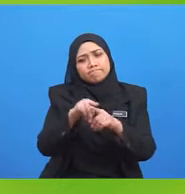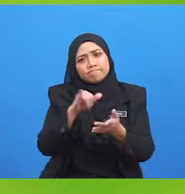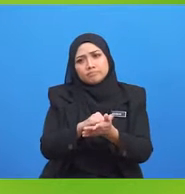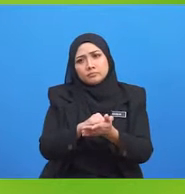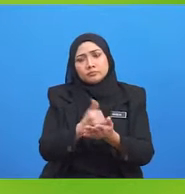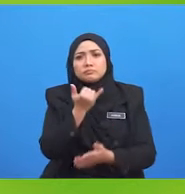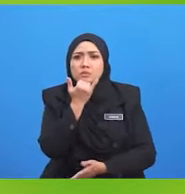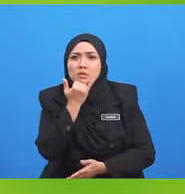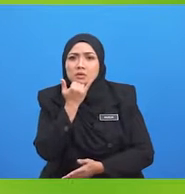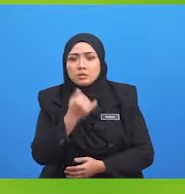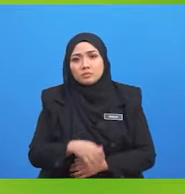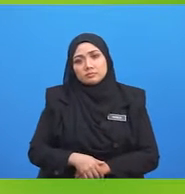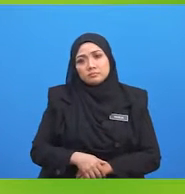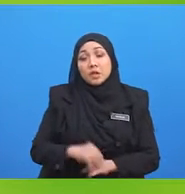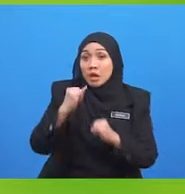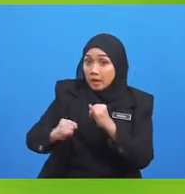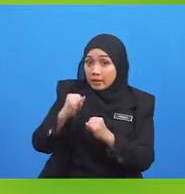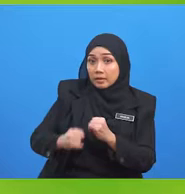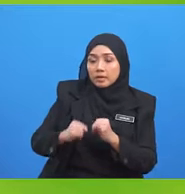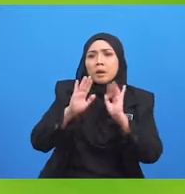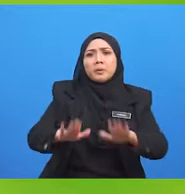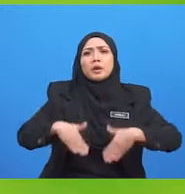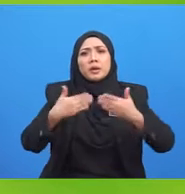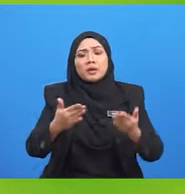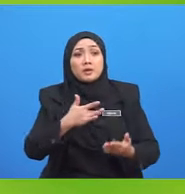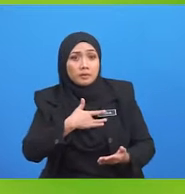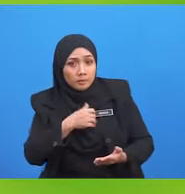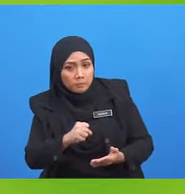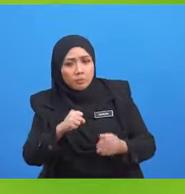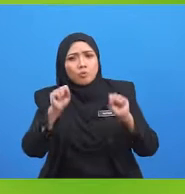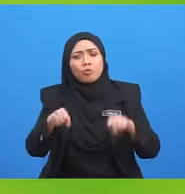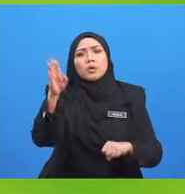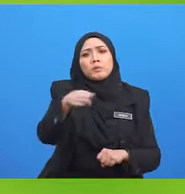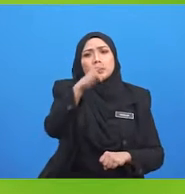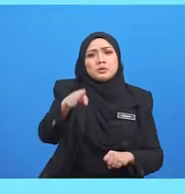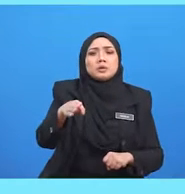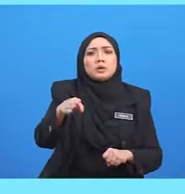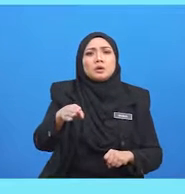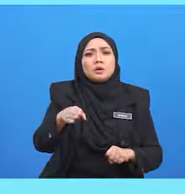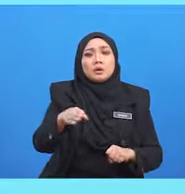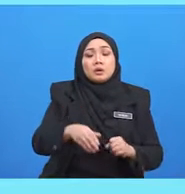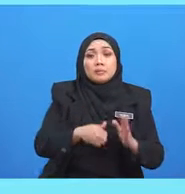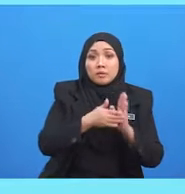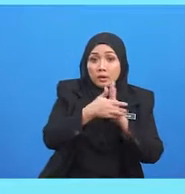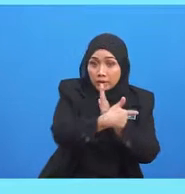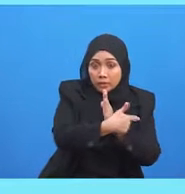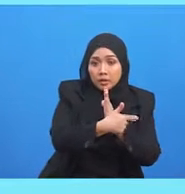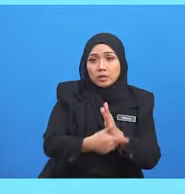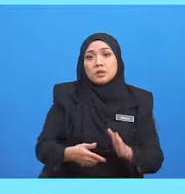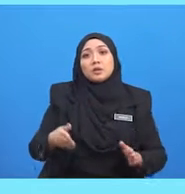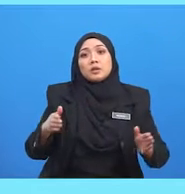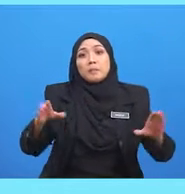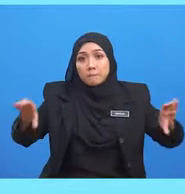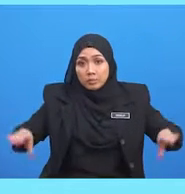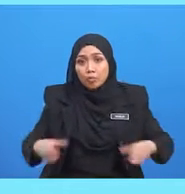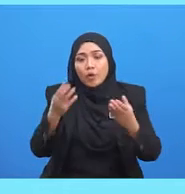terakhir kita lihat bagaimana iman boleh terbatal melalui perbuatan. Iman boleh terbatal